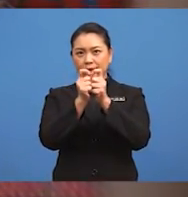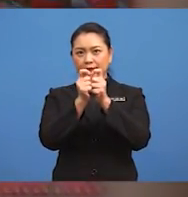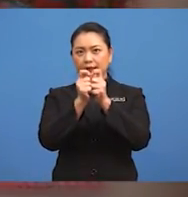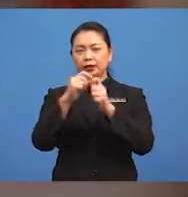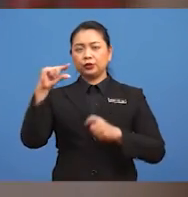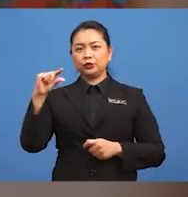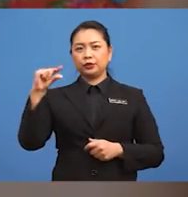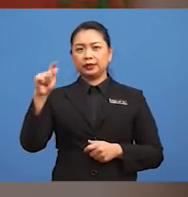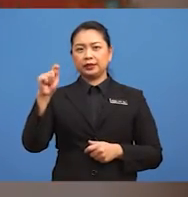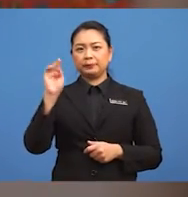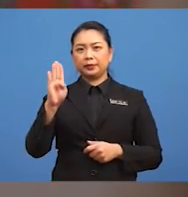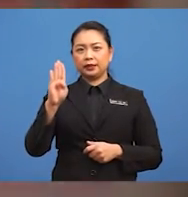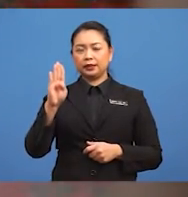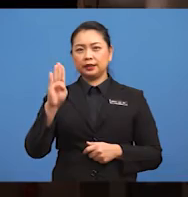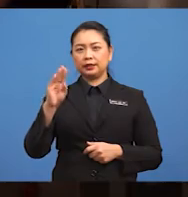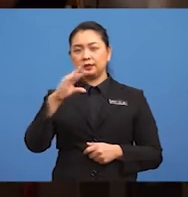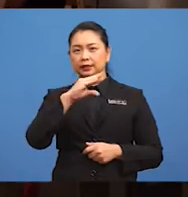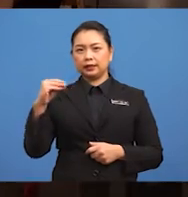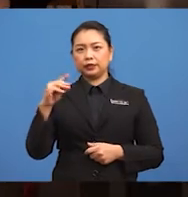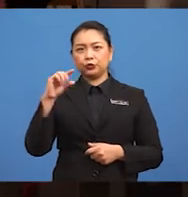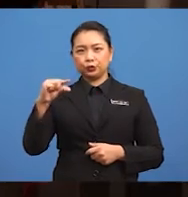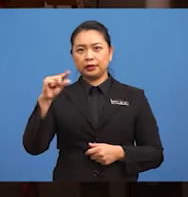GTB lapik dengan GTB